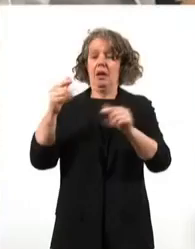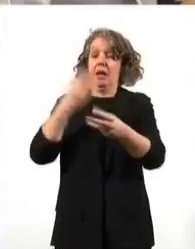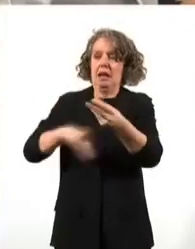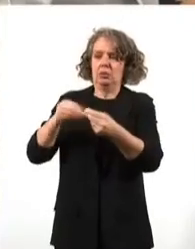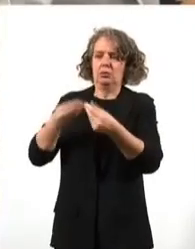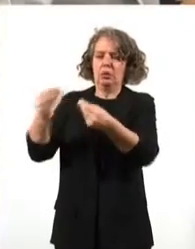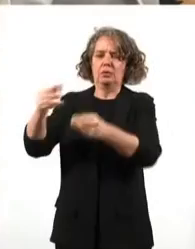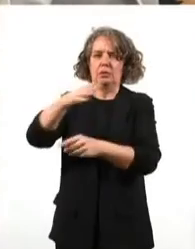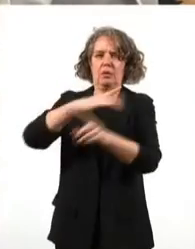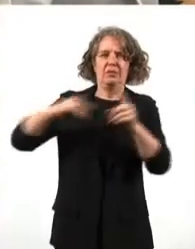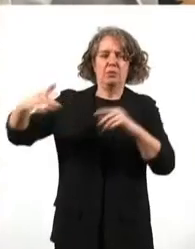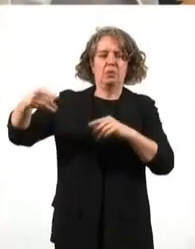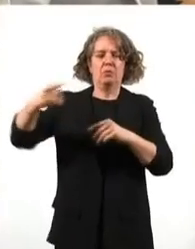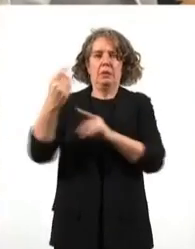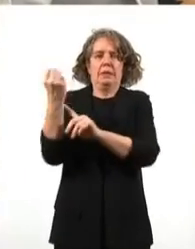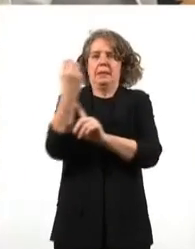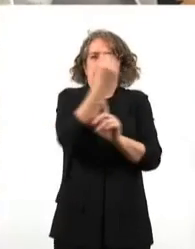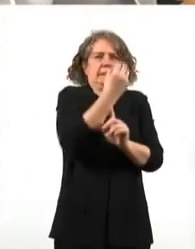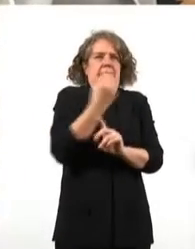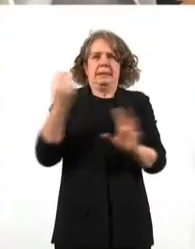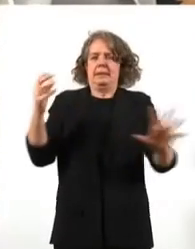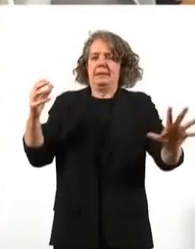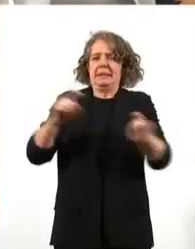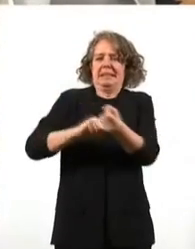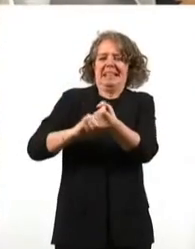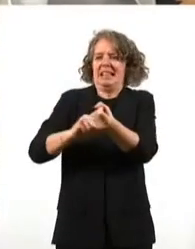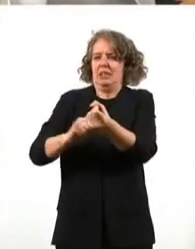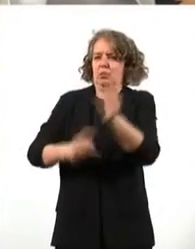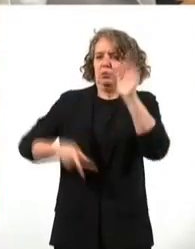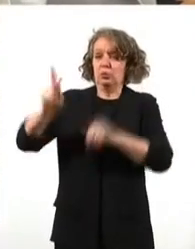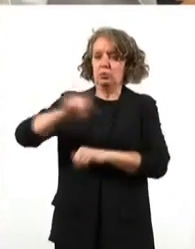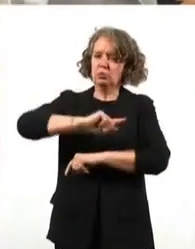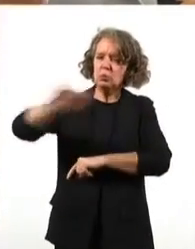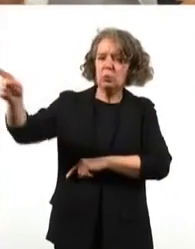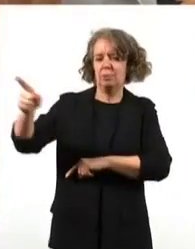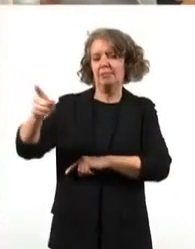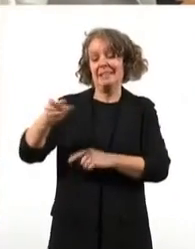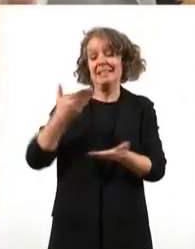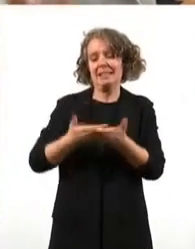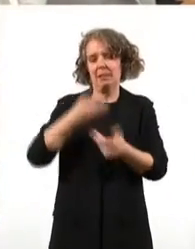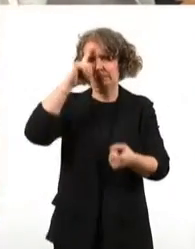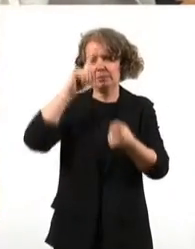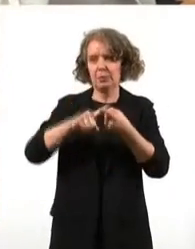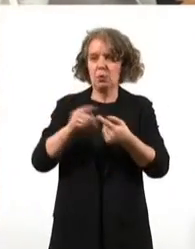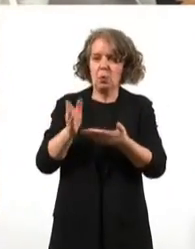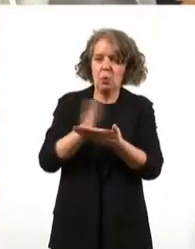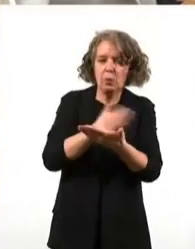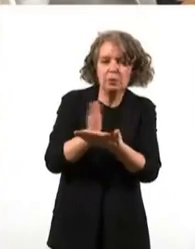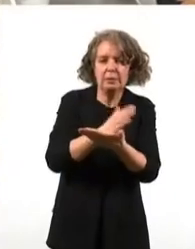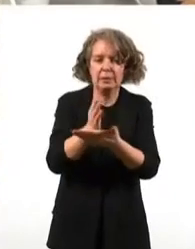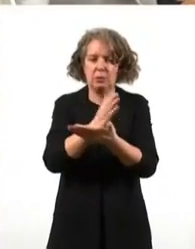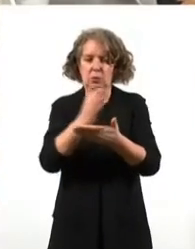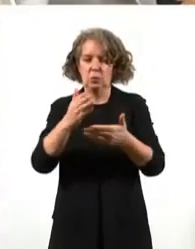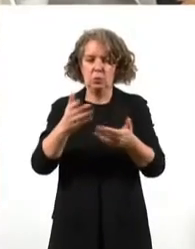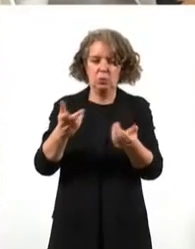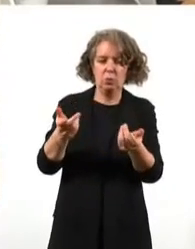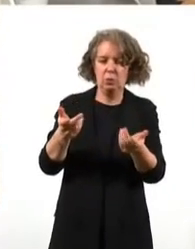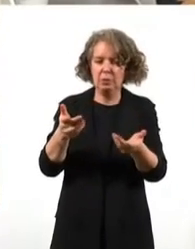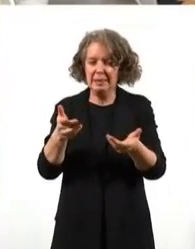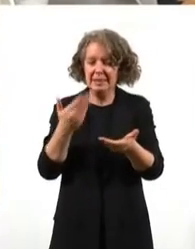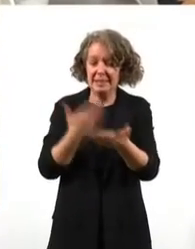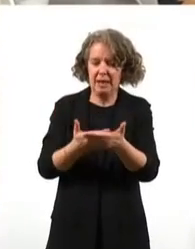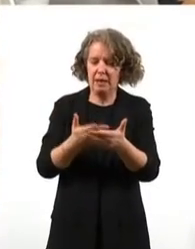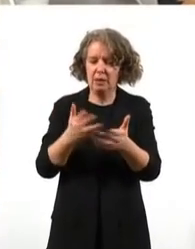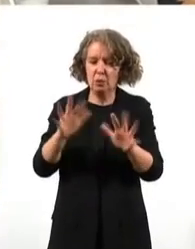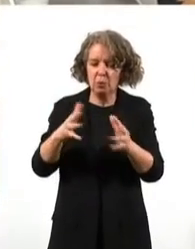doute il y a des choses à faire sur les enjeux d'évaluation, d'orientation, pour que ça ne vienne pas rajouter du stress sur du